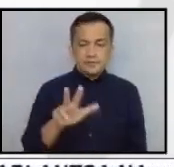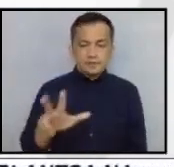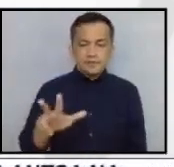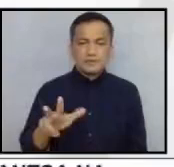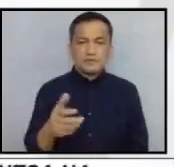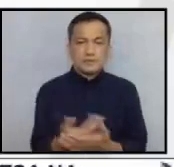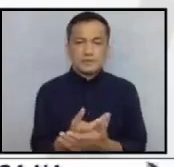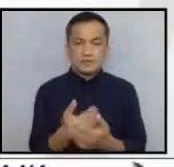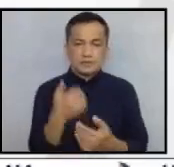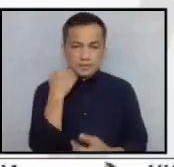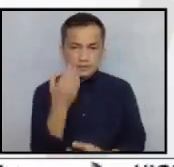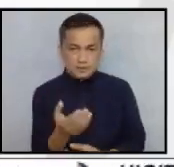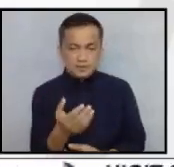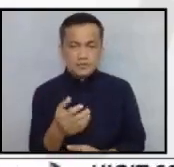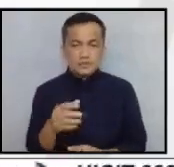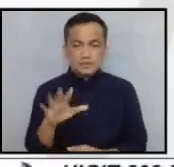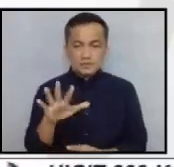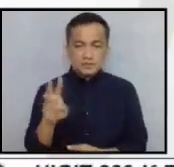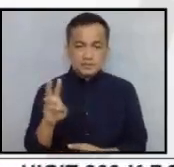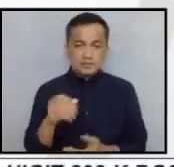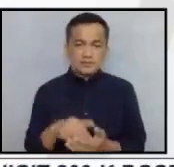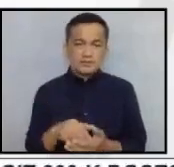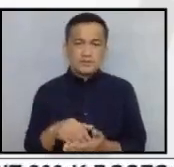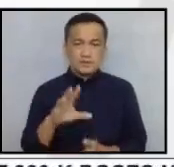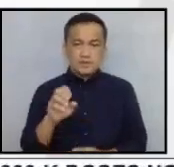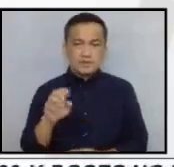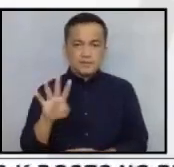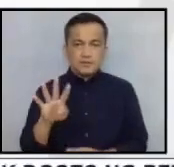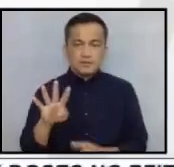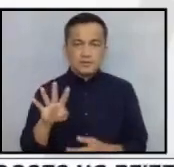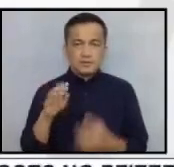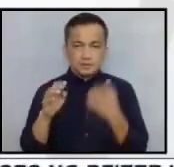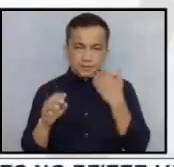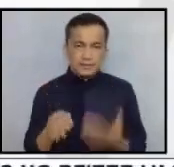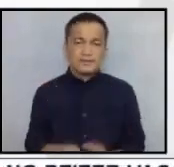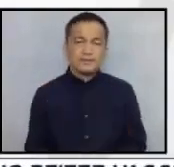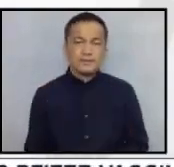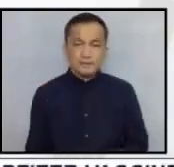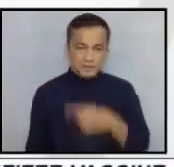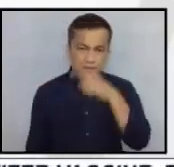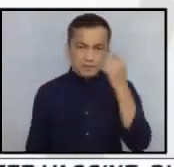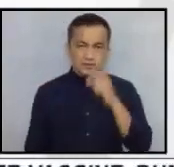nasawi, kaya nasa 56,504 na ang mga namatay dahil sa COVID-19.